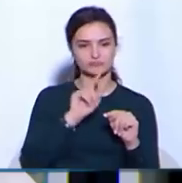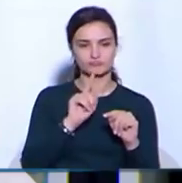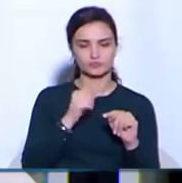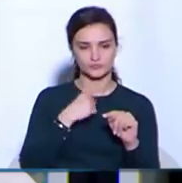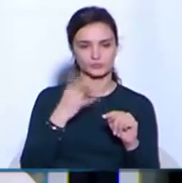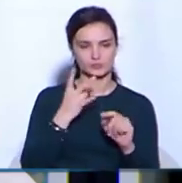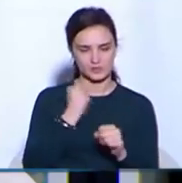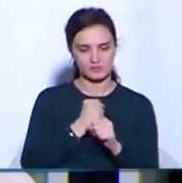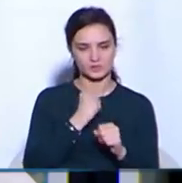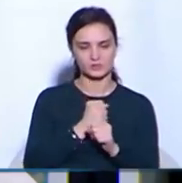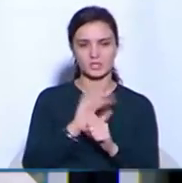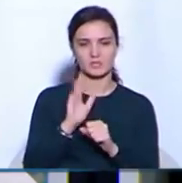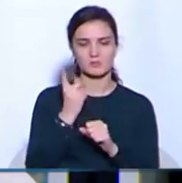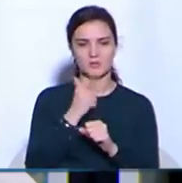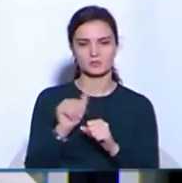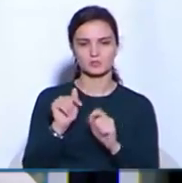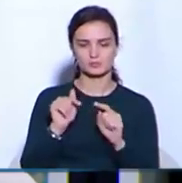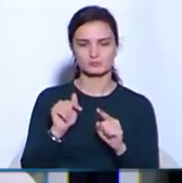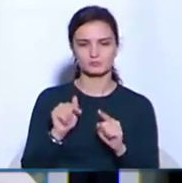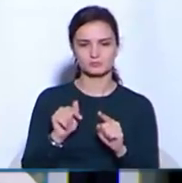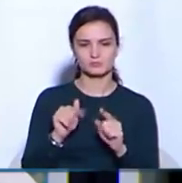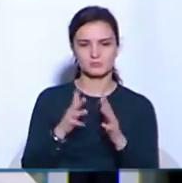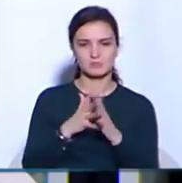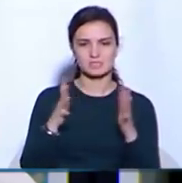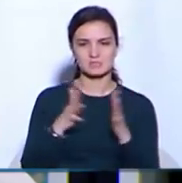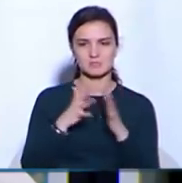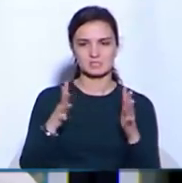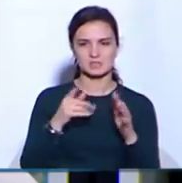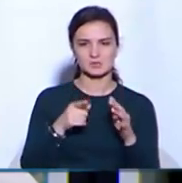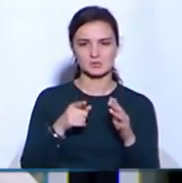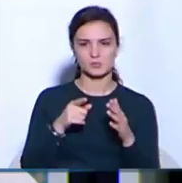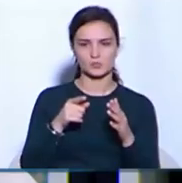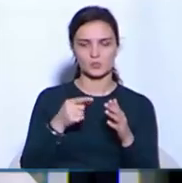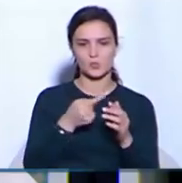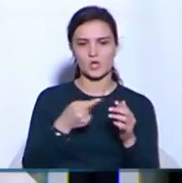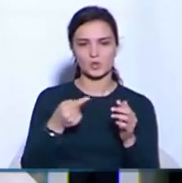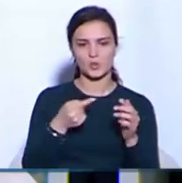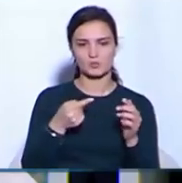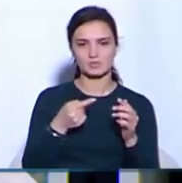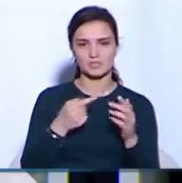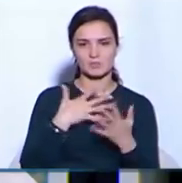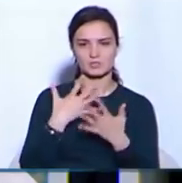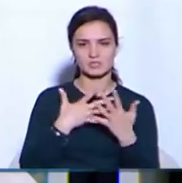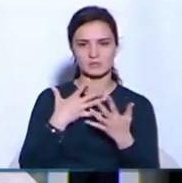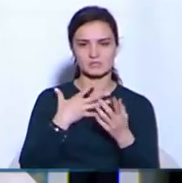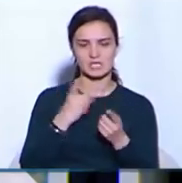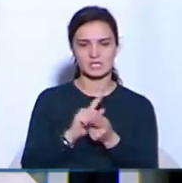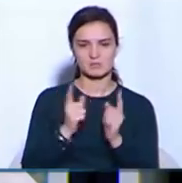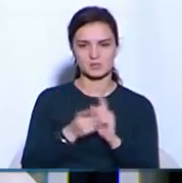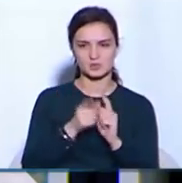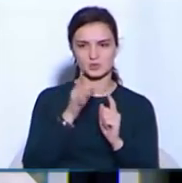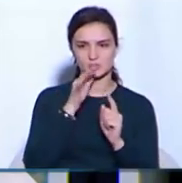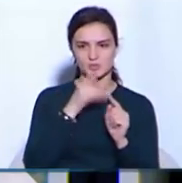უნდა ვიმუშაოთ არამხოლოდ აი ამ მეტის მეტად მძაფრი და უარყოფითი, მით უმეტეს უარყოფით ემოციებზე, არამედ